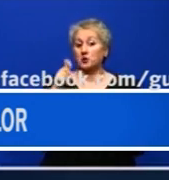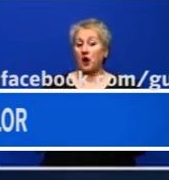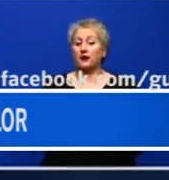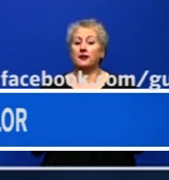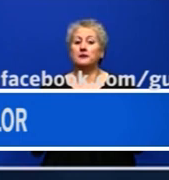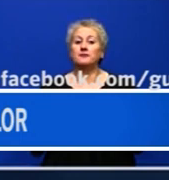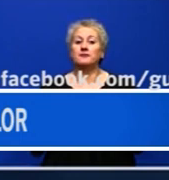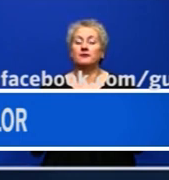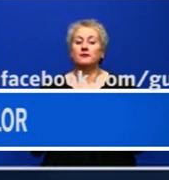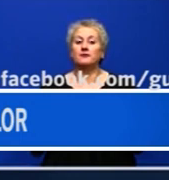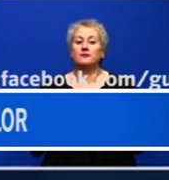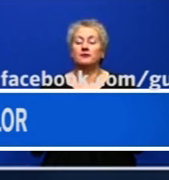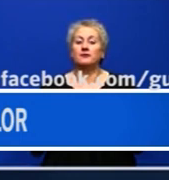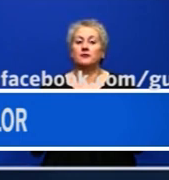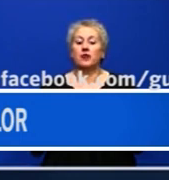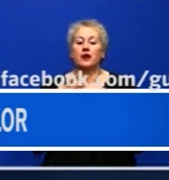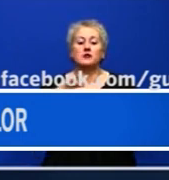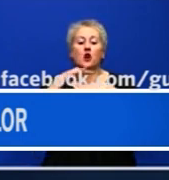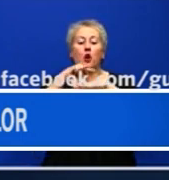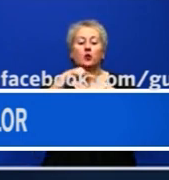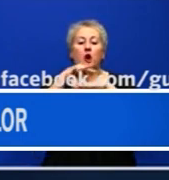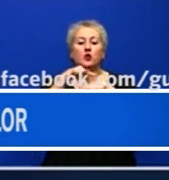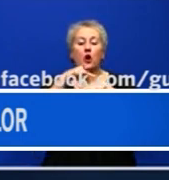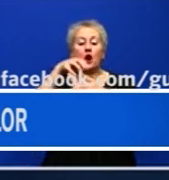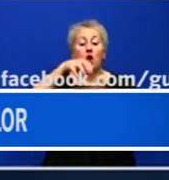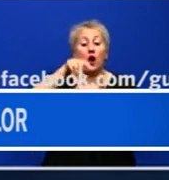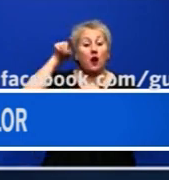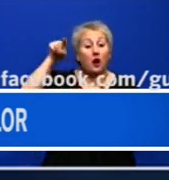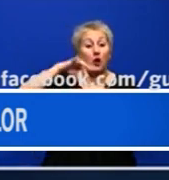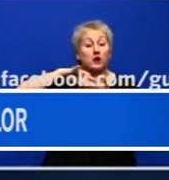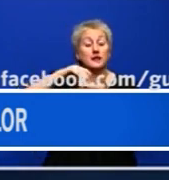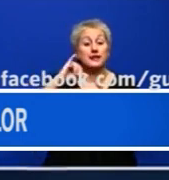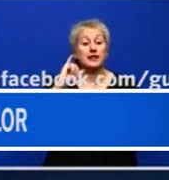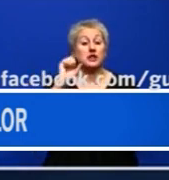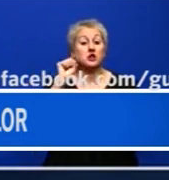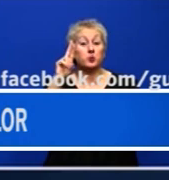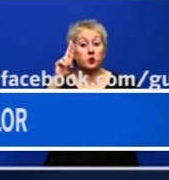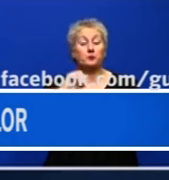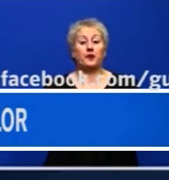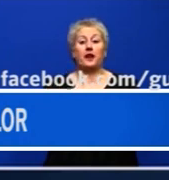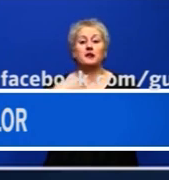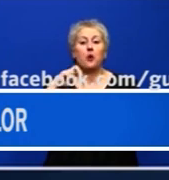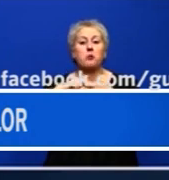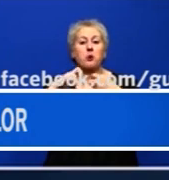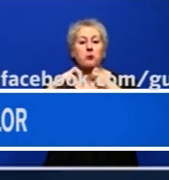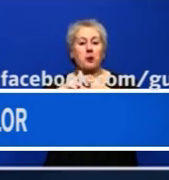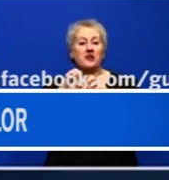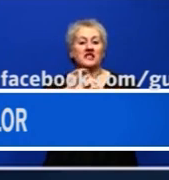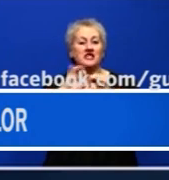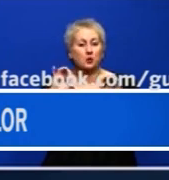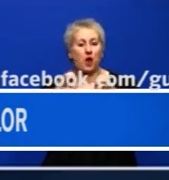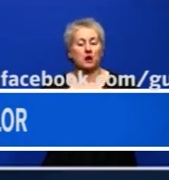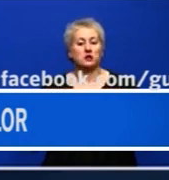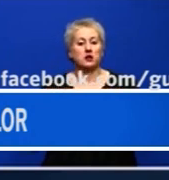este și conducătorul Comitetului Local de Situații de Urgență. Este o problemă de siguranță și